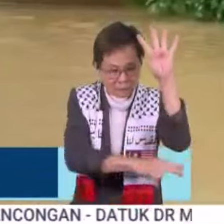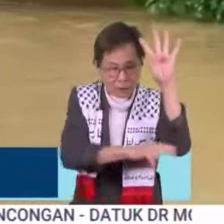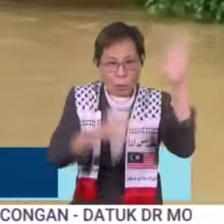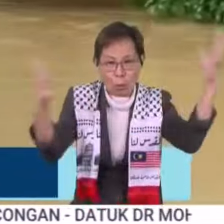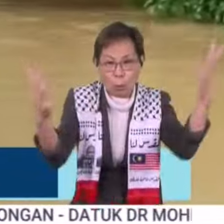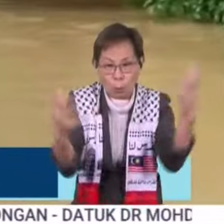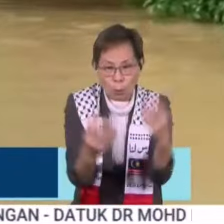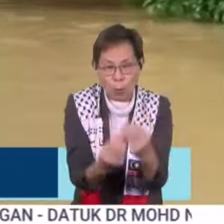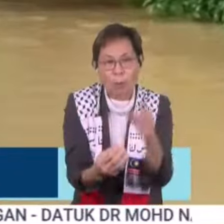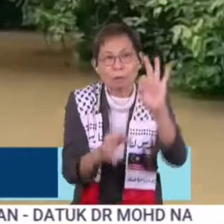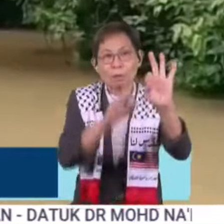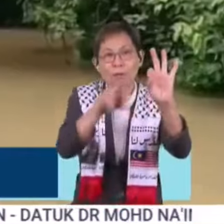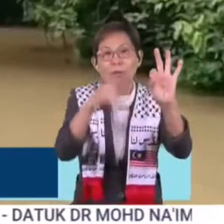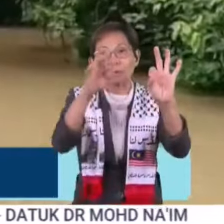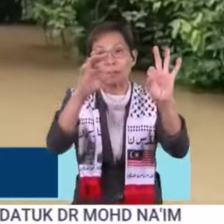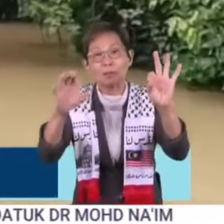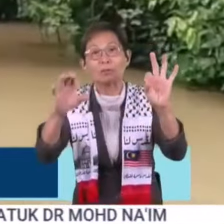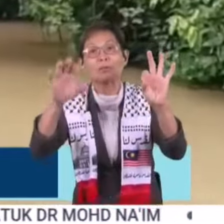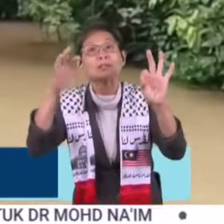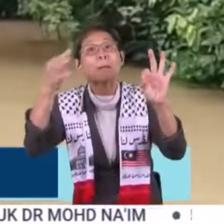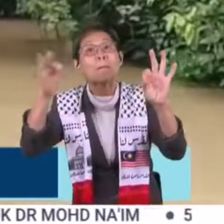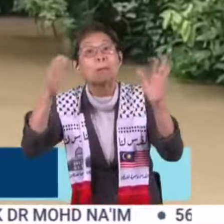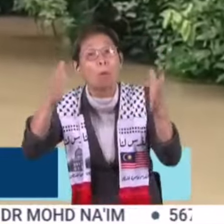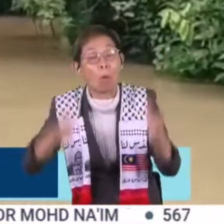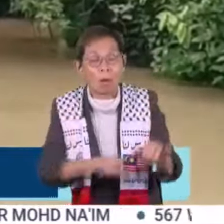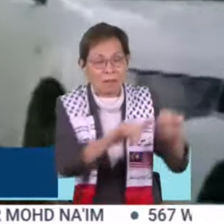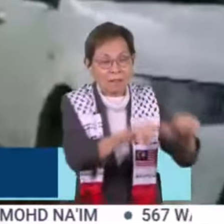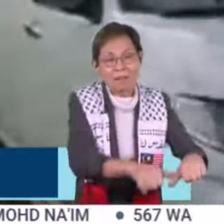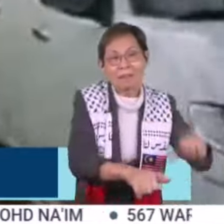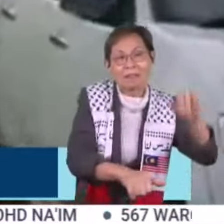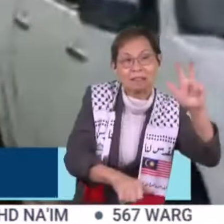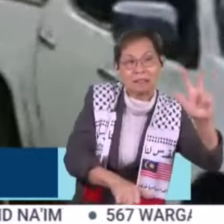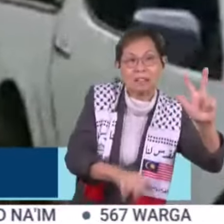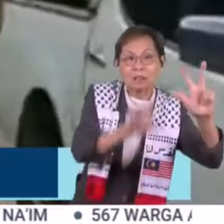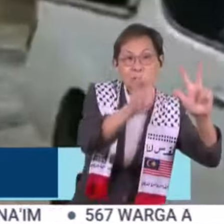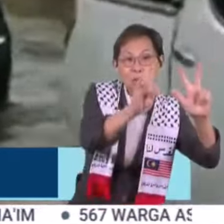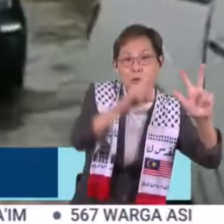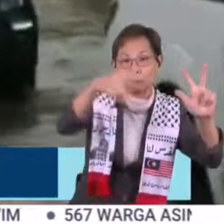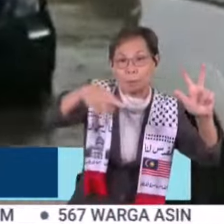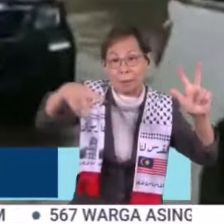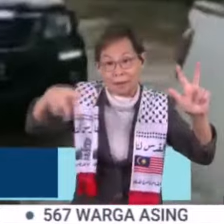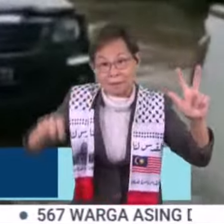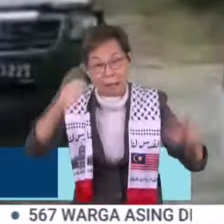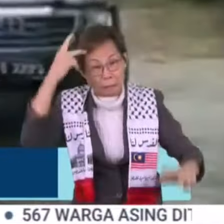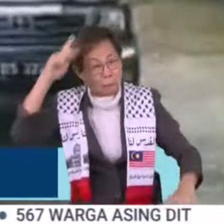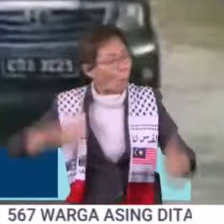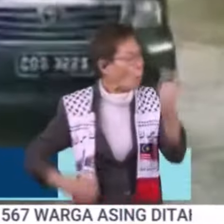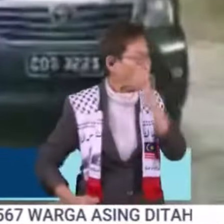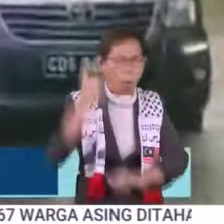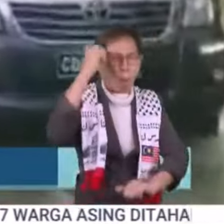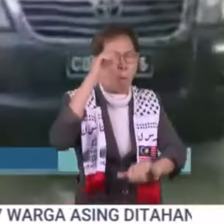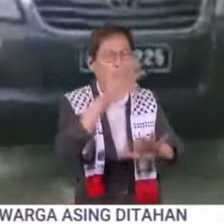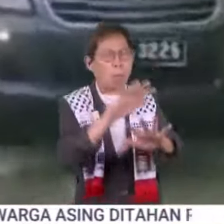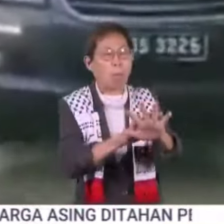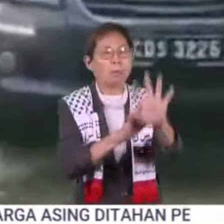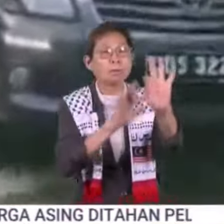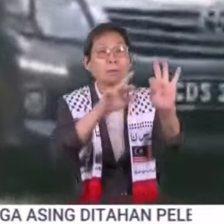kepada 9,919 orang. Mereka berlindung di 37 PPS. Kelantan paling ramai